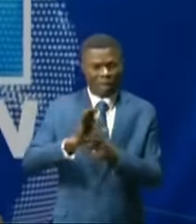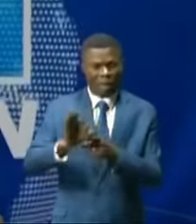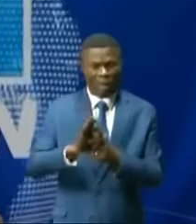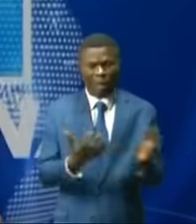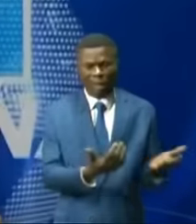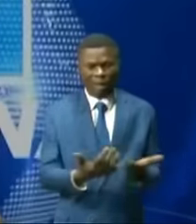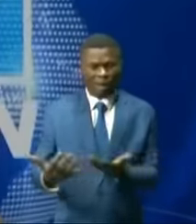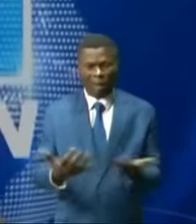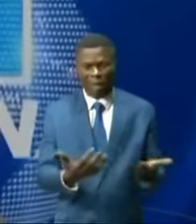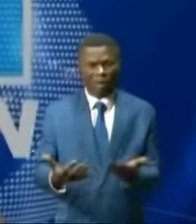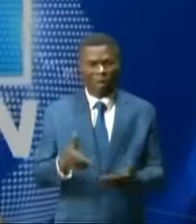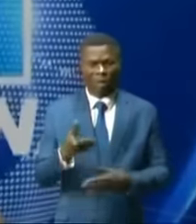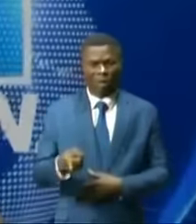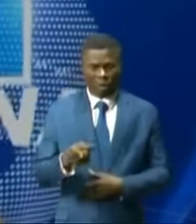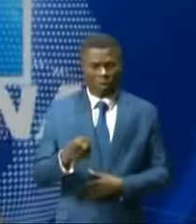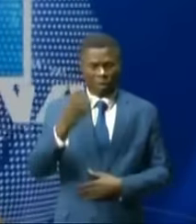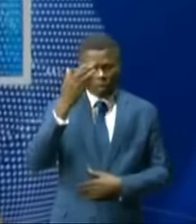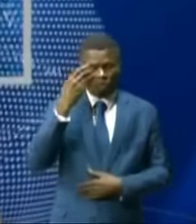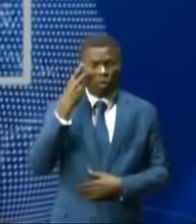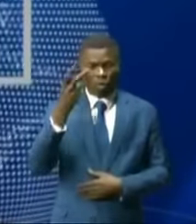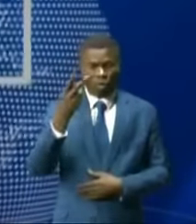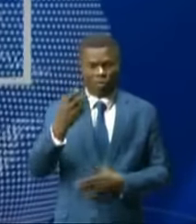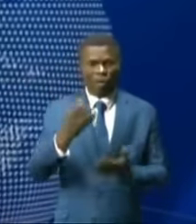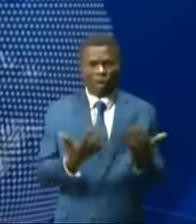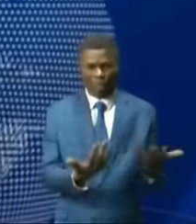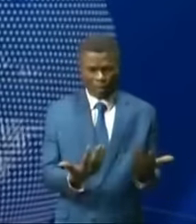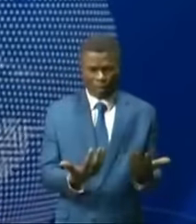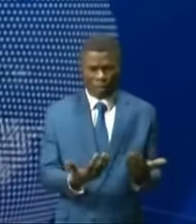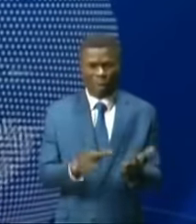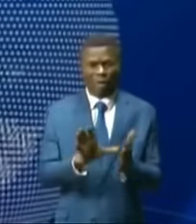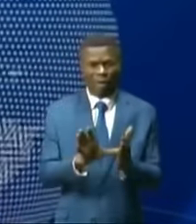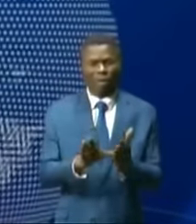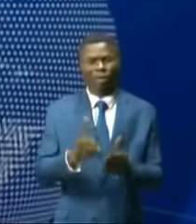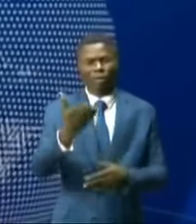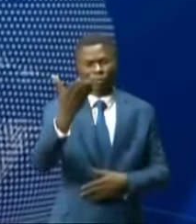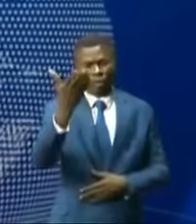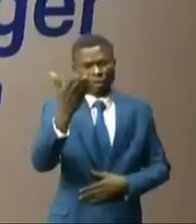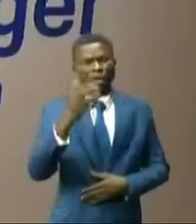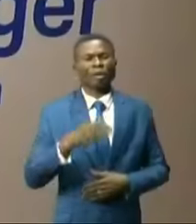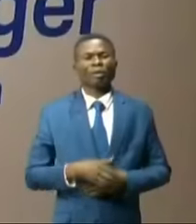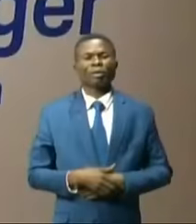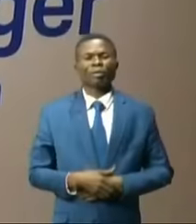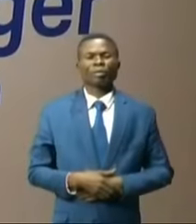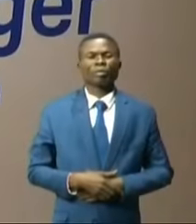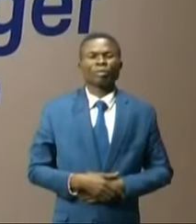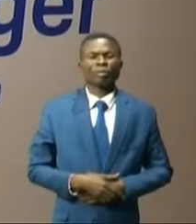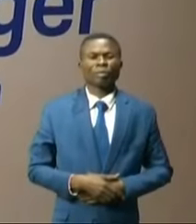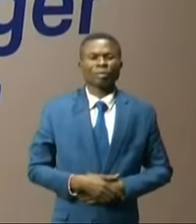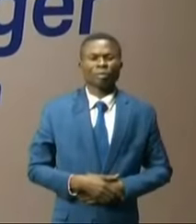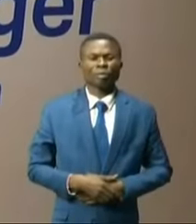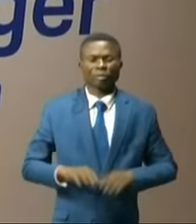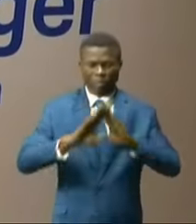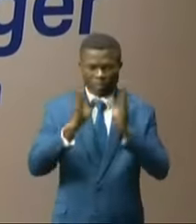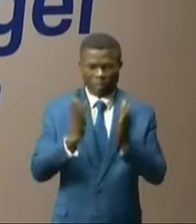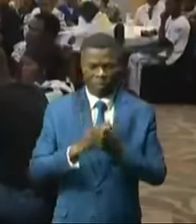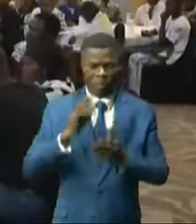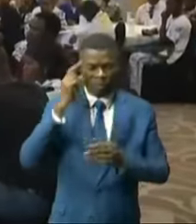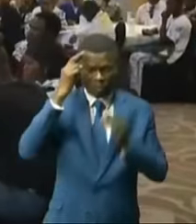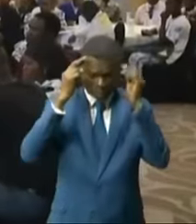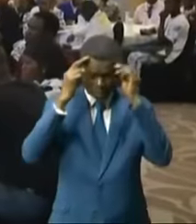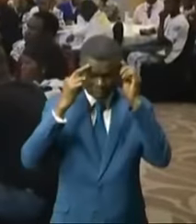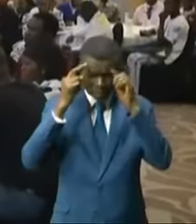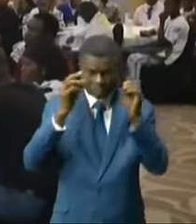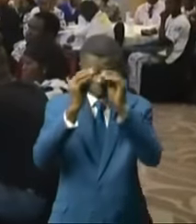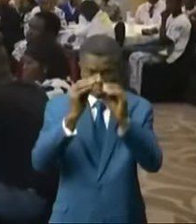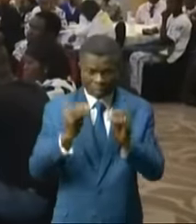Digital Data Manager. On découvre ce logiciel dans ce reportage signé Chimendondo. Tout calcul fait.